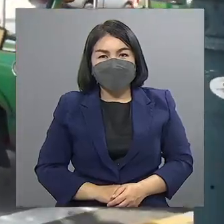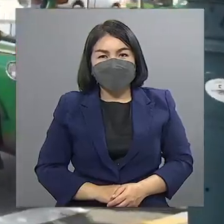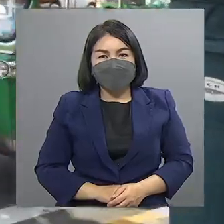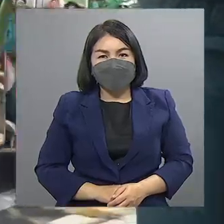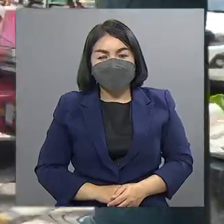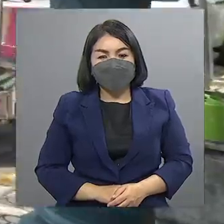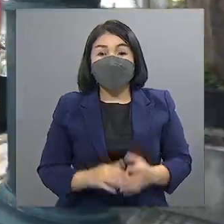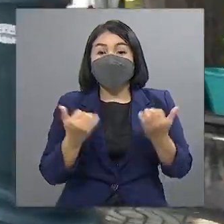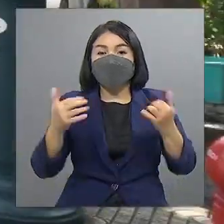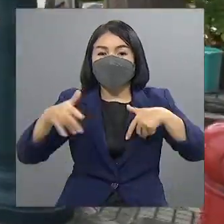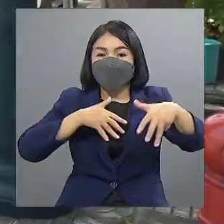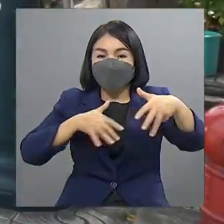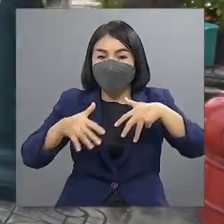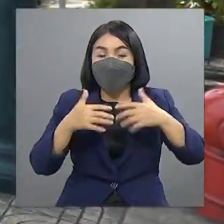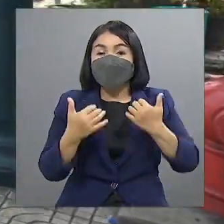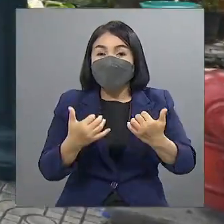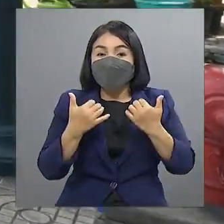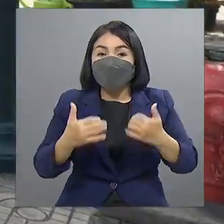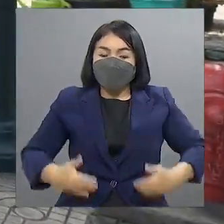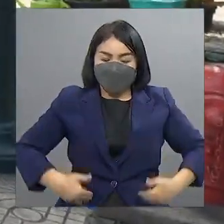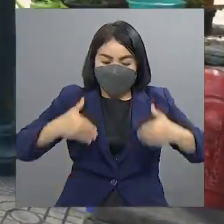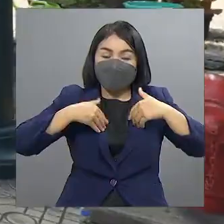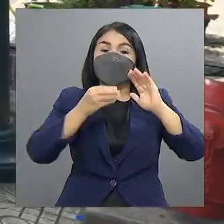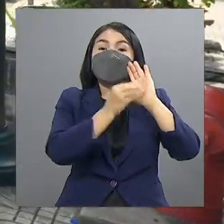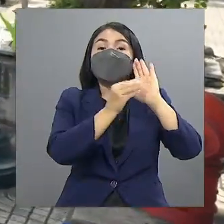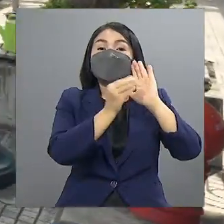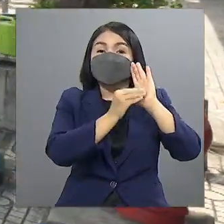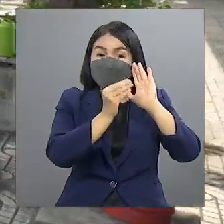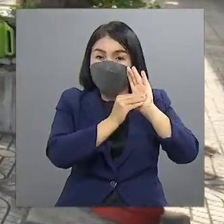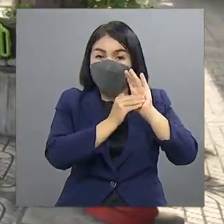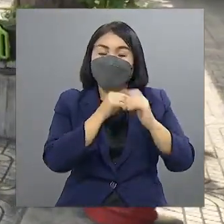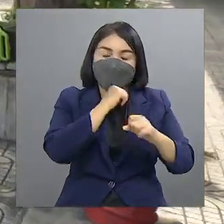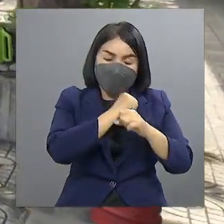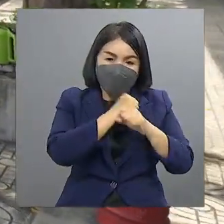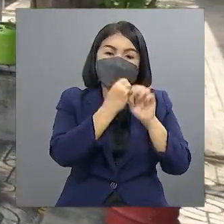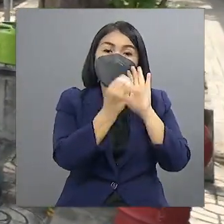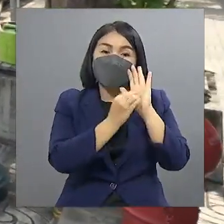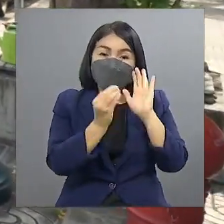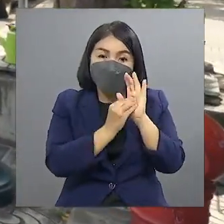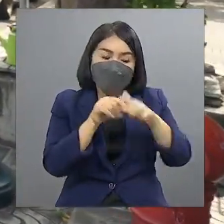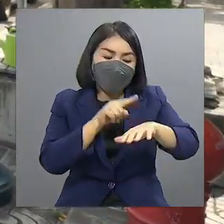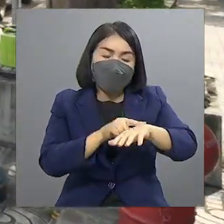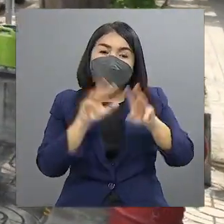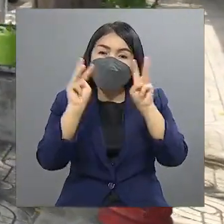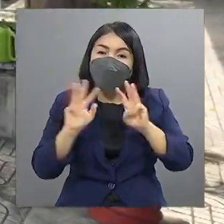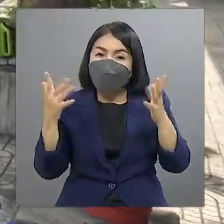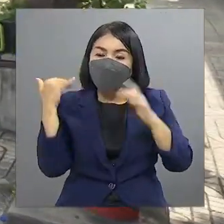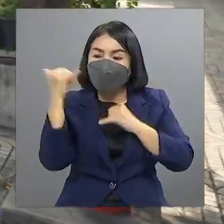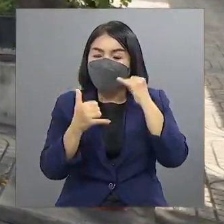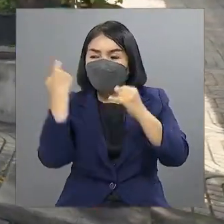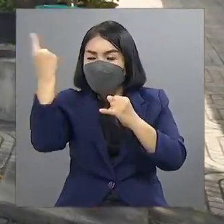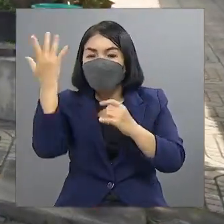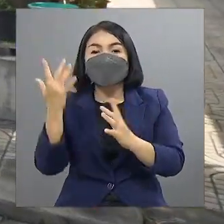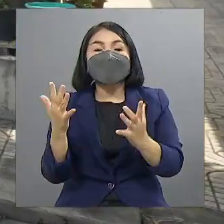ถึงแม้ว่าผมนั้นจะใช้ชีวิตอยู่ในกรุงเทพมหานครเพราะว่าต้องทำงานไม่ค่อยได้มีเวลามาเที่ยวสถานที่แบบนี้ต้องยอมรับเลยนะครับว่า